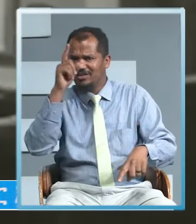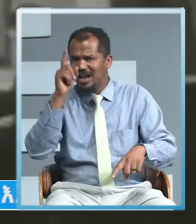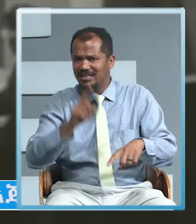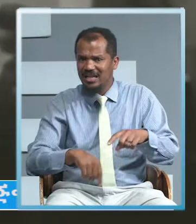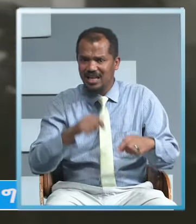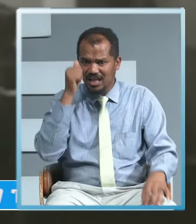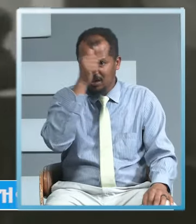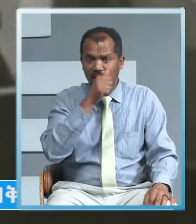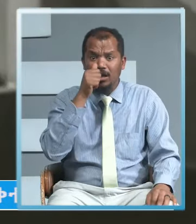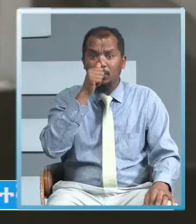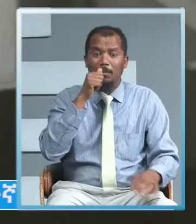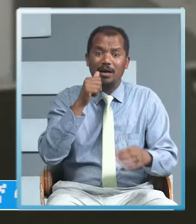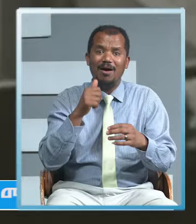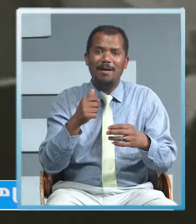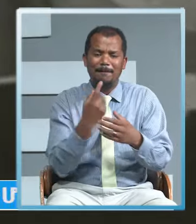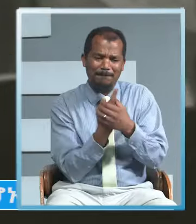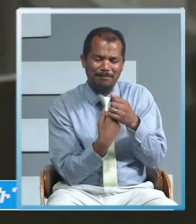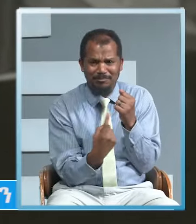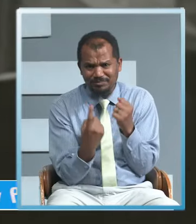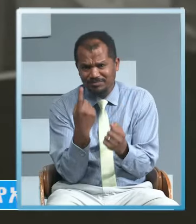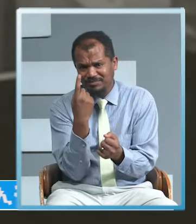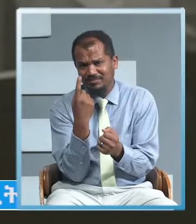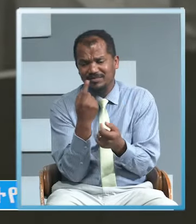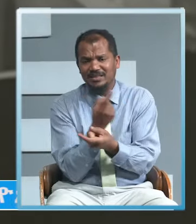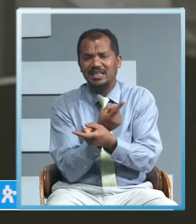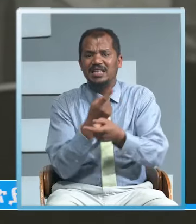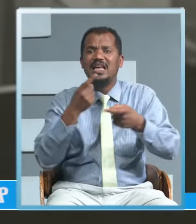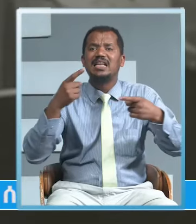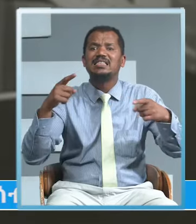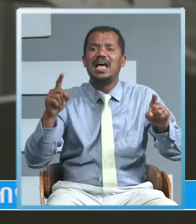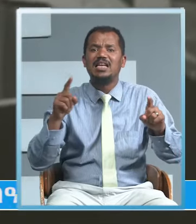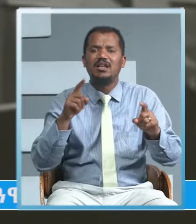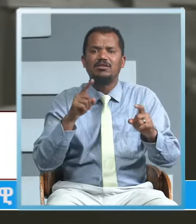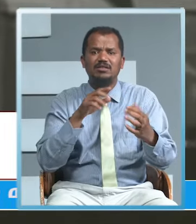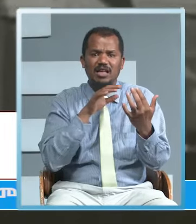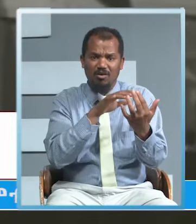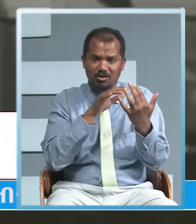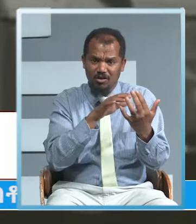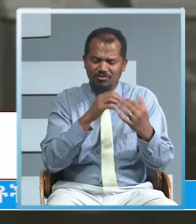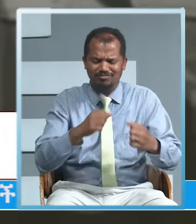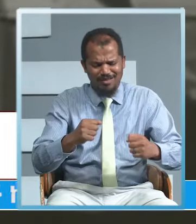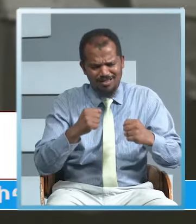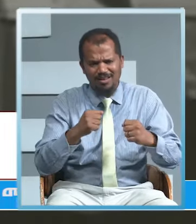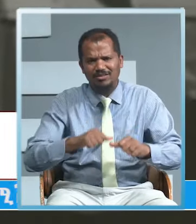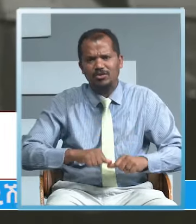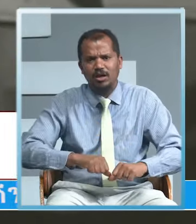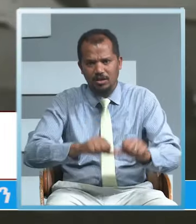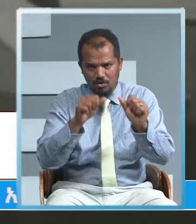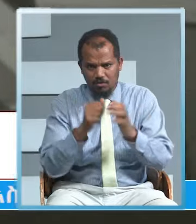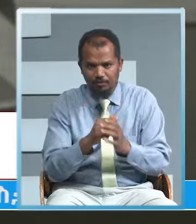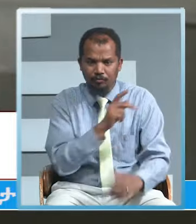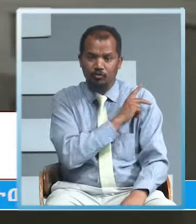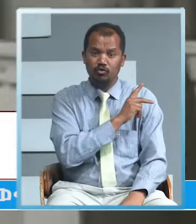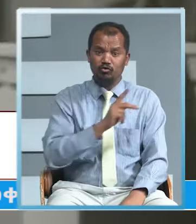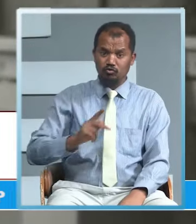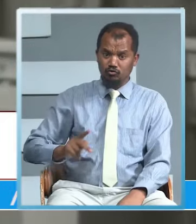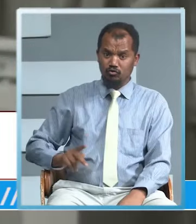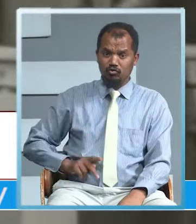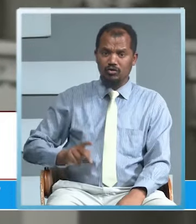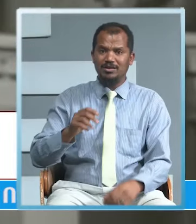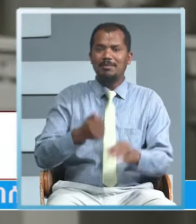ስላልቻለ ኢትዮጵያውያን በብቸኝነት የነጻነት ተጋድሏቸውን አጠናክረው ቀጠሉ። ንጉሠ